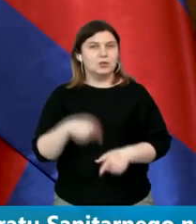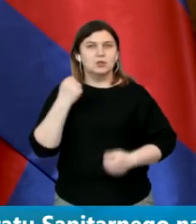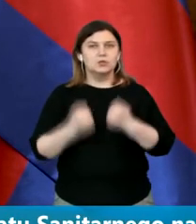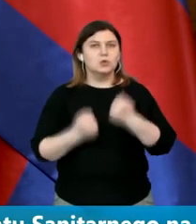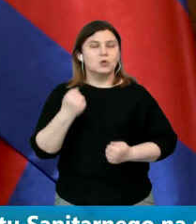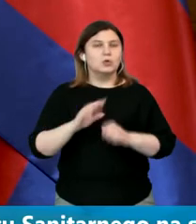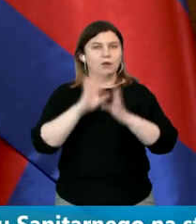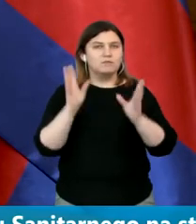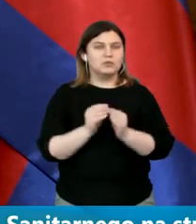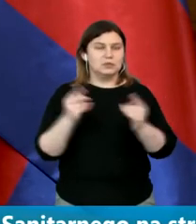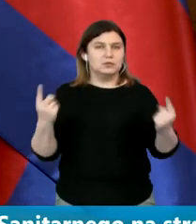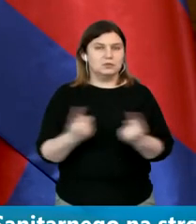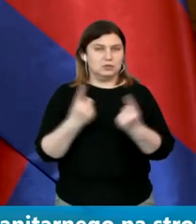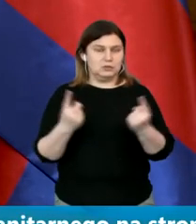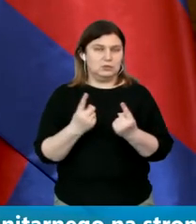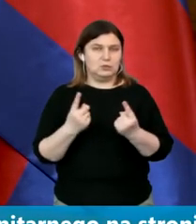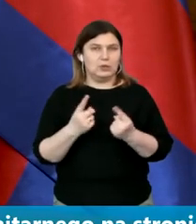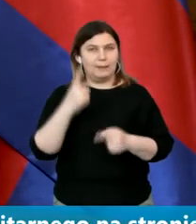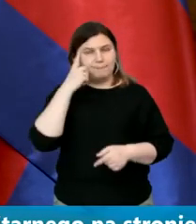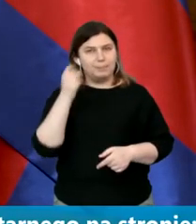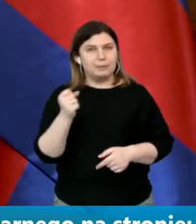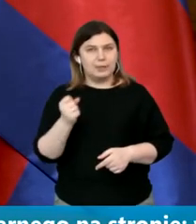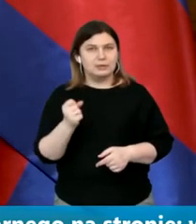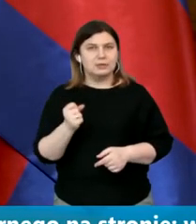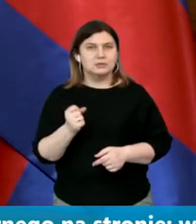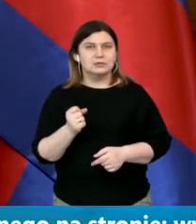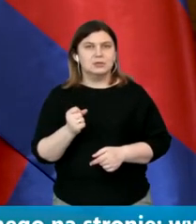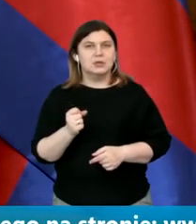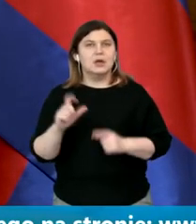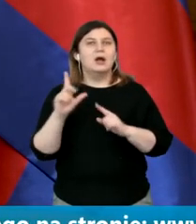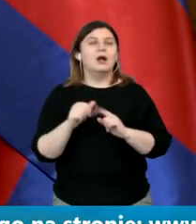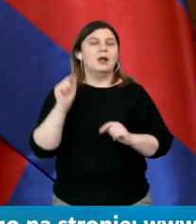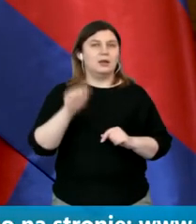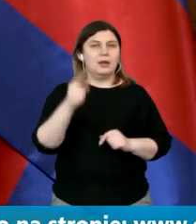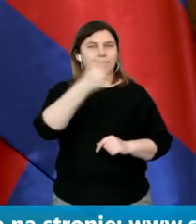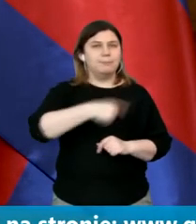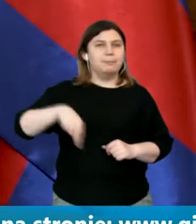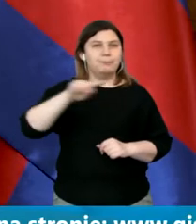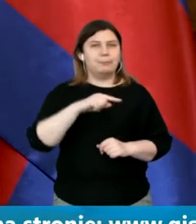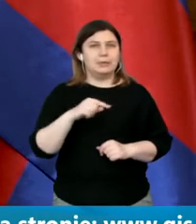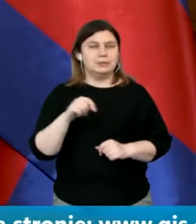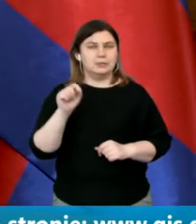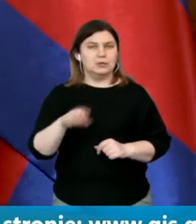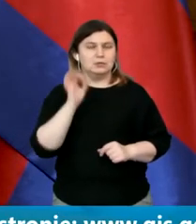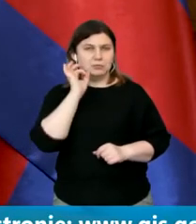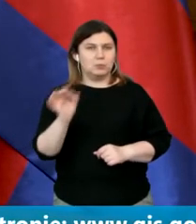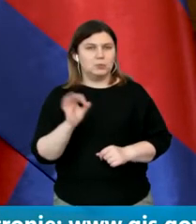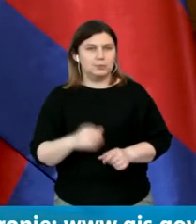wszystkie sytuacje pamiętać, ale temat akurat tej pętli idzie w dobrym